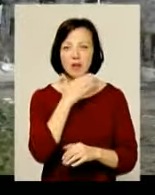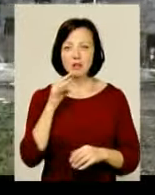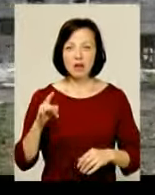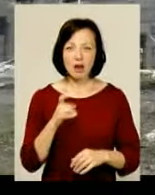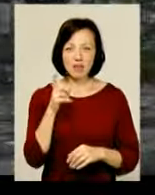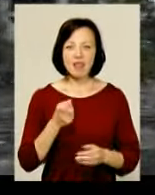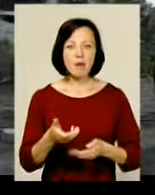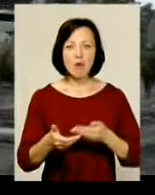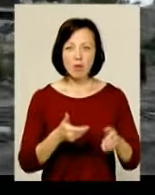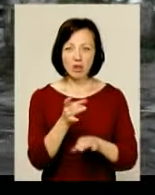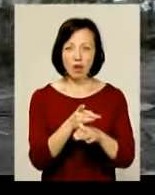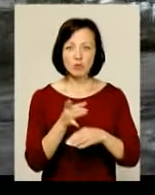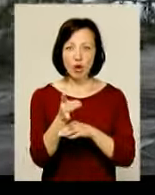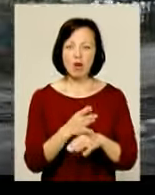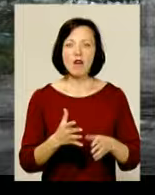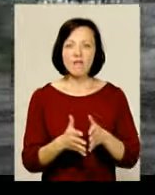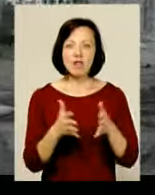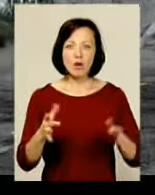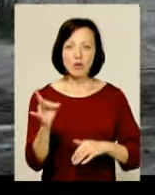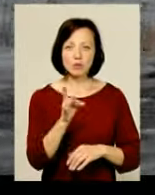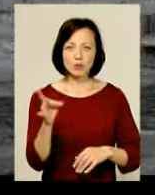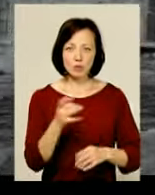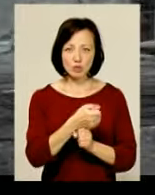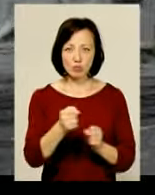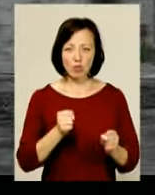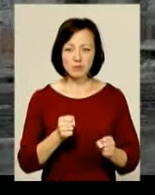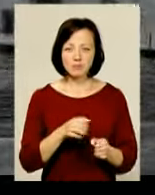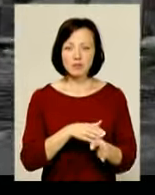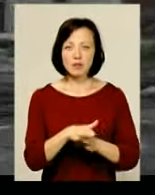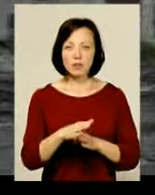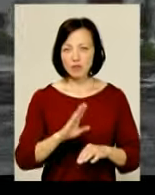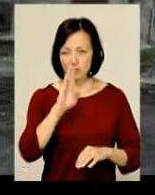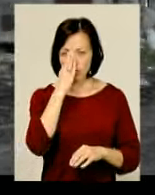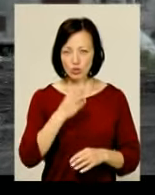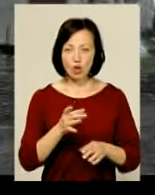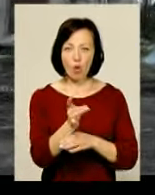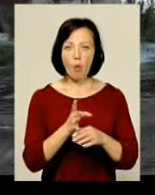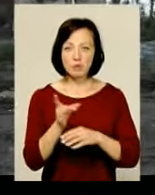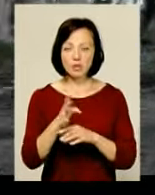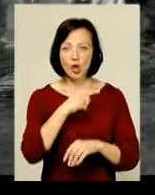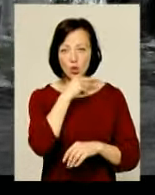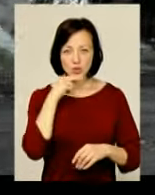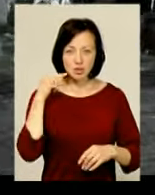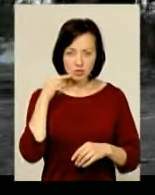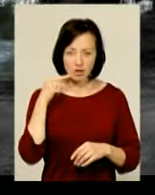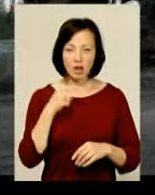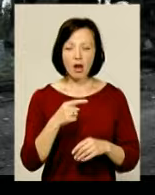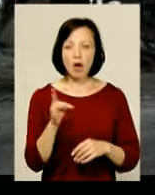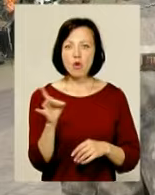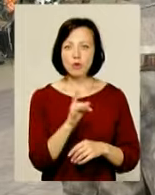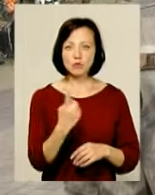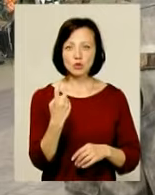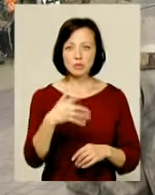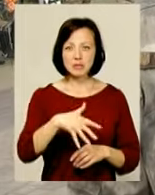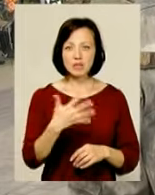арт-обстрілом з крупнокаліберної зброї. Відбувся ворожий обстріл російської артилерії калібер 152 мм,